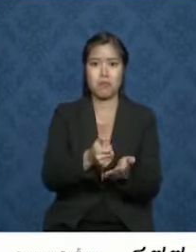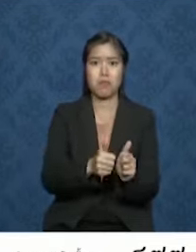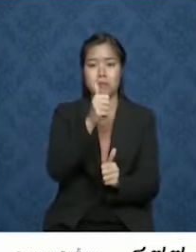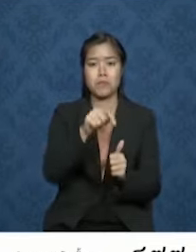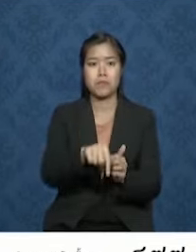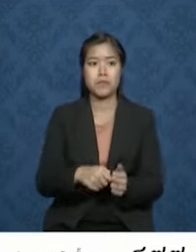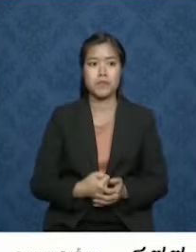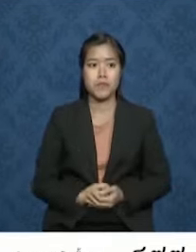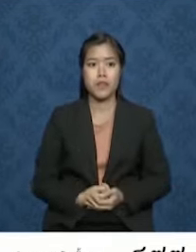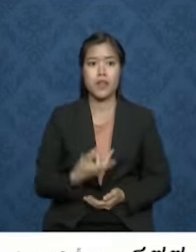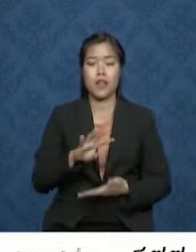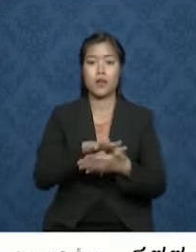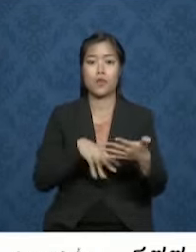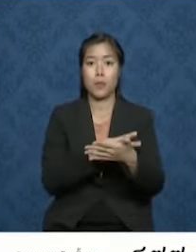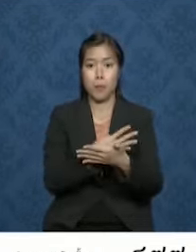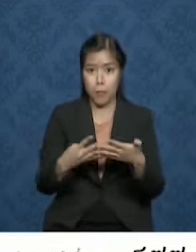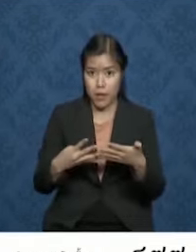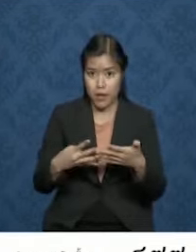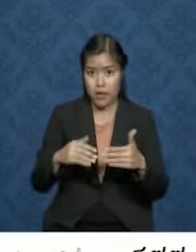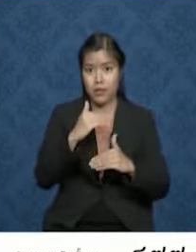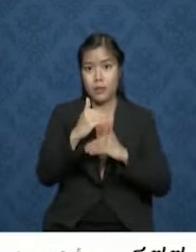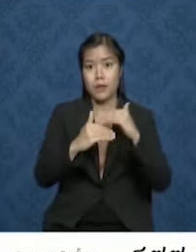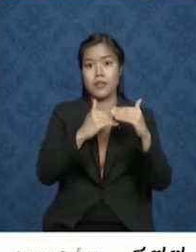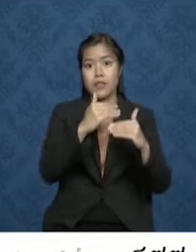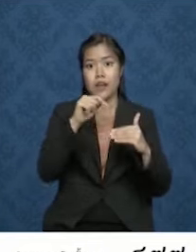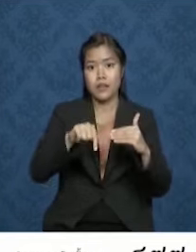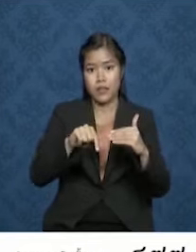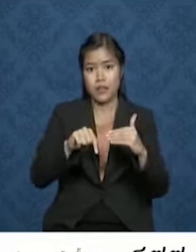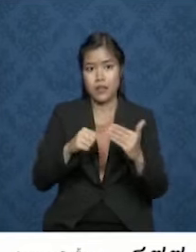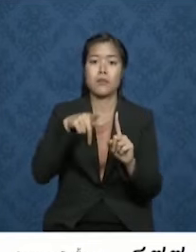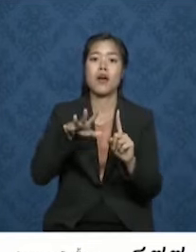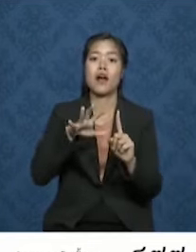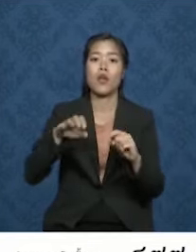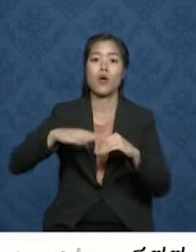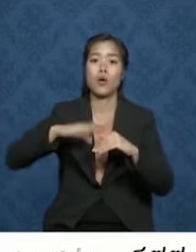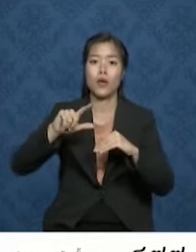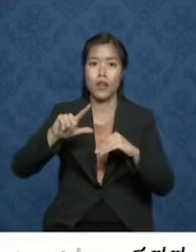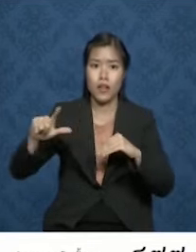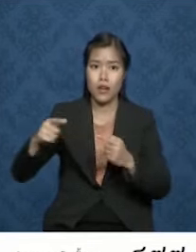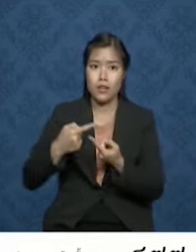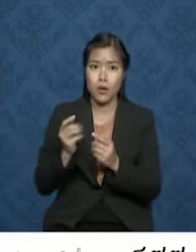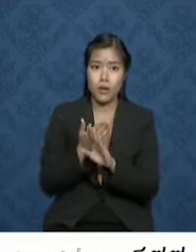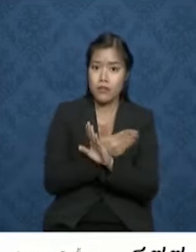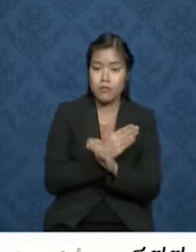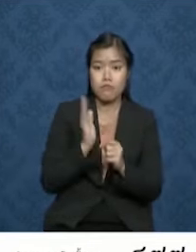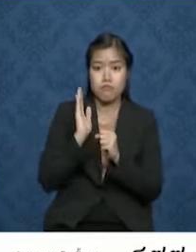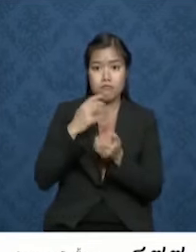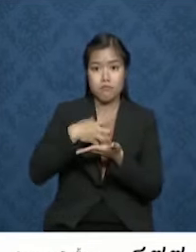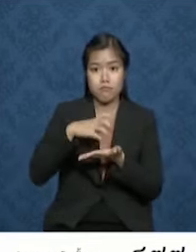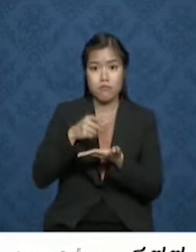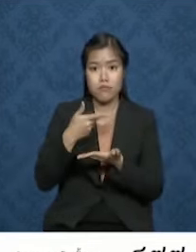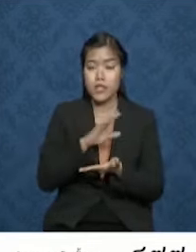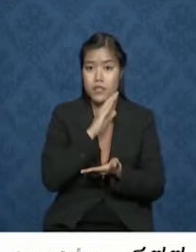เฉพาะในแผนบูรณาการเนี่ยนะครับแค่ 28%คือ 1,500ล้านเท่านั้นแต่อย่างที่เมื่อสักครู่ผมเกริ่นไปแล้วนะครับถ้ารวมเอาจริง